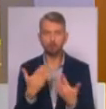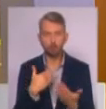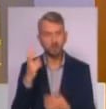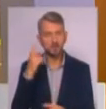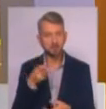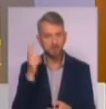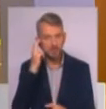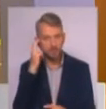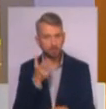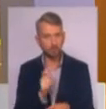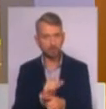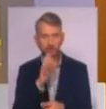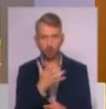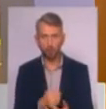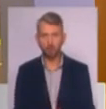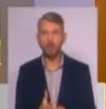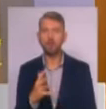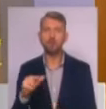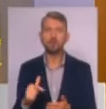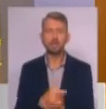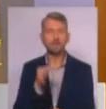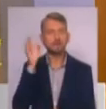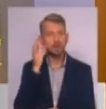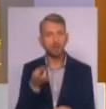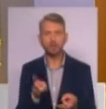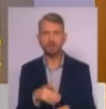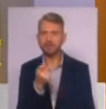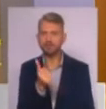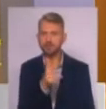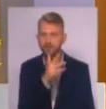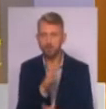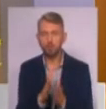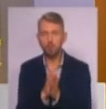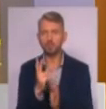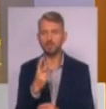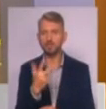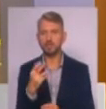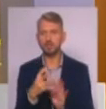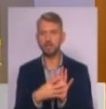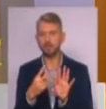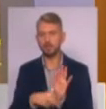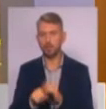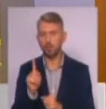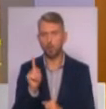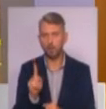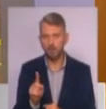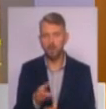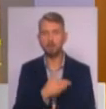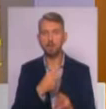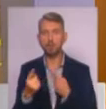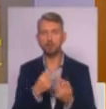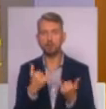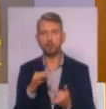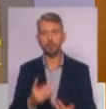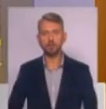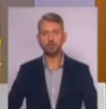Києва. Дуже серйозно. Ще раз нагадаю, залишається невеличка кількість часу. Прошу, 223-0881. Ми говоримо сьогодні про